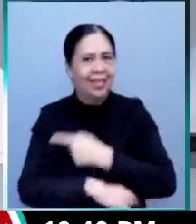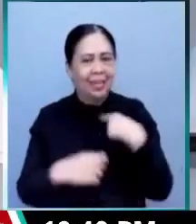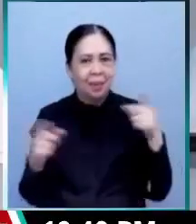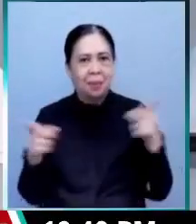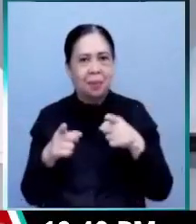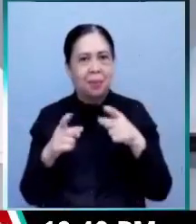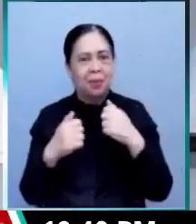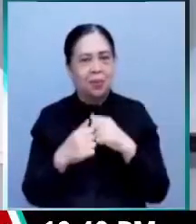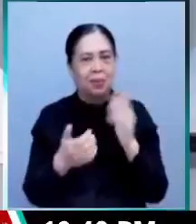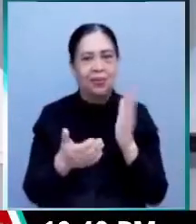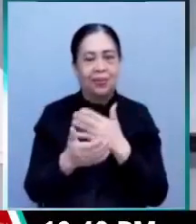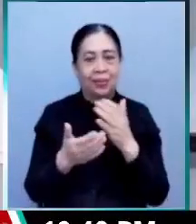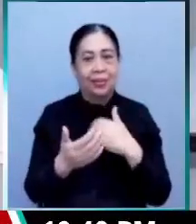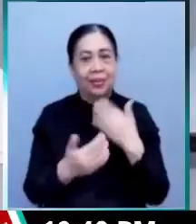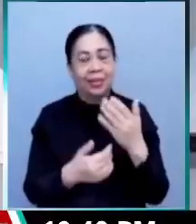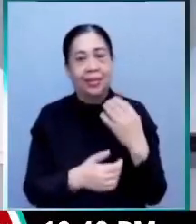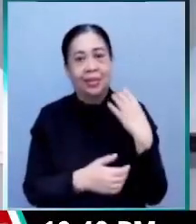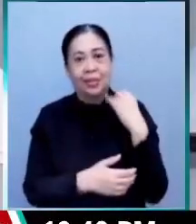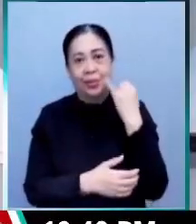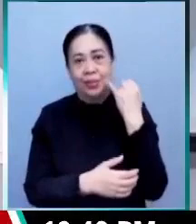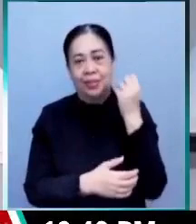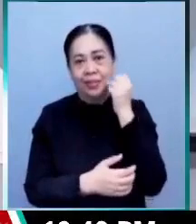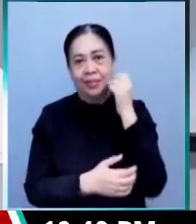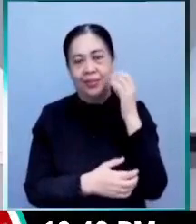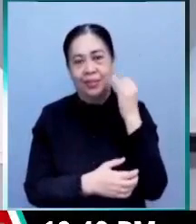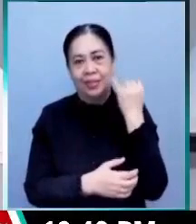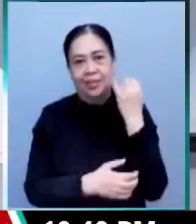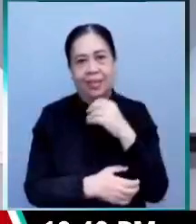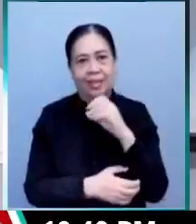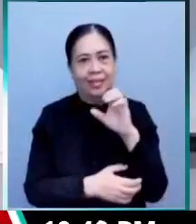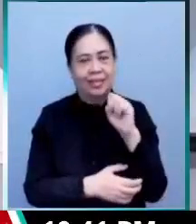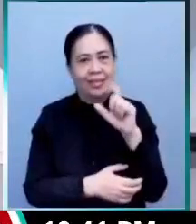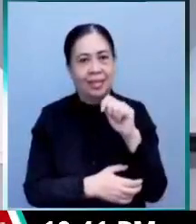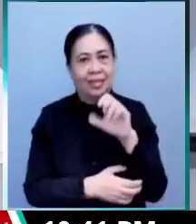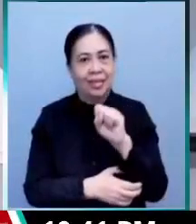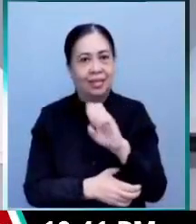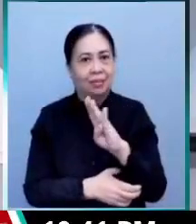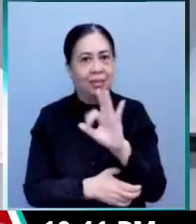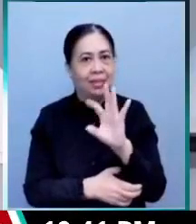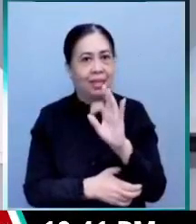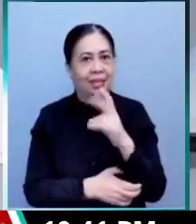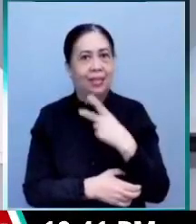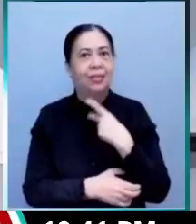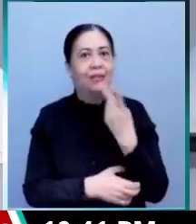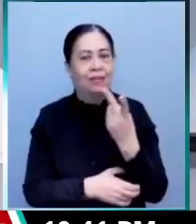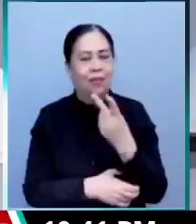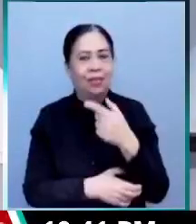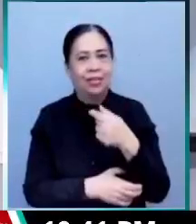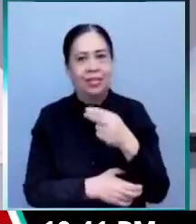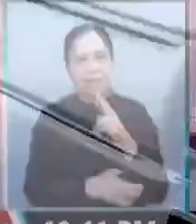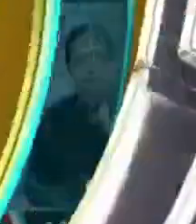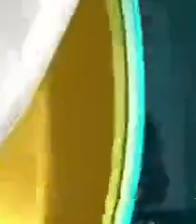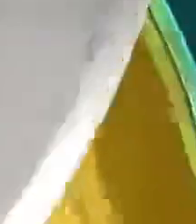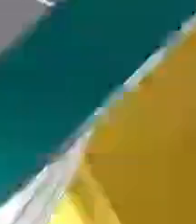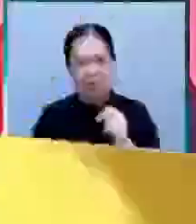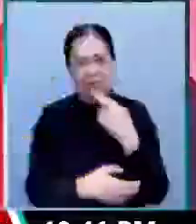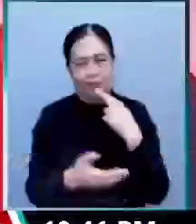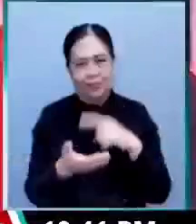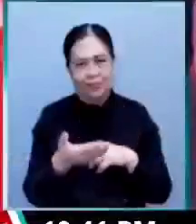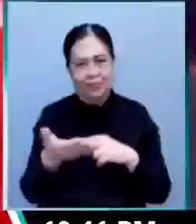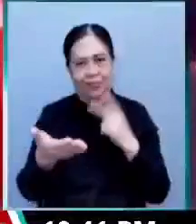sina Coach Julianne San Jose at Stel ng SB19 sa The Voice Generations. May report si Katati Bayan.